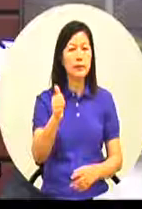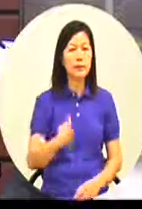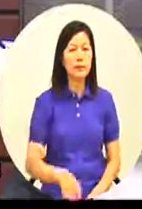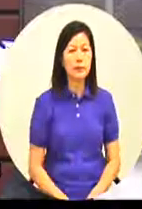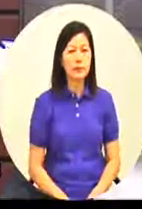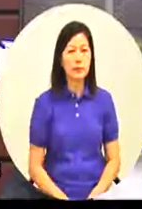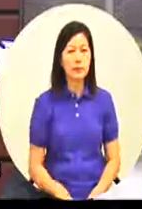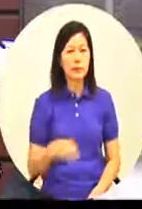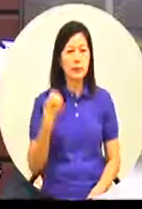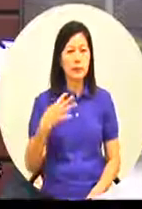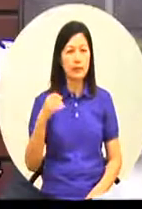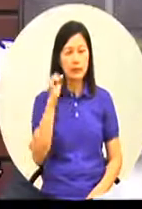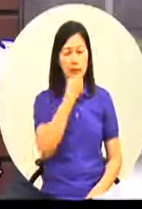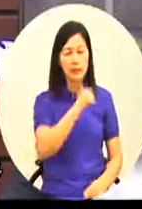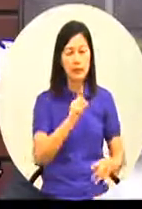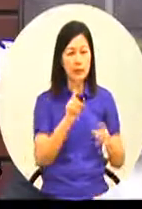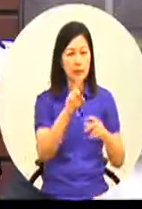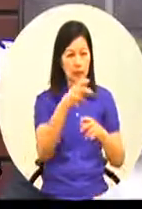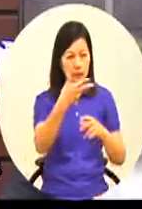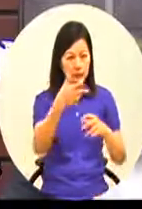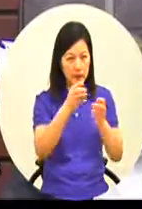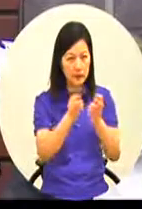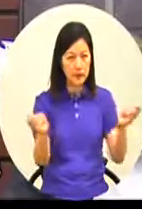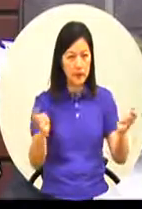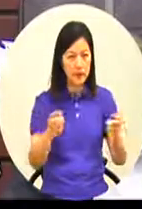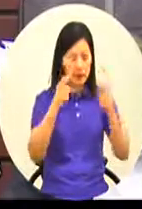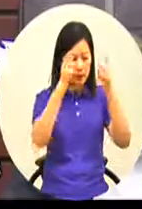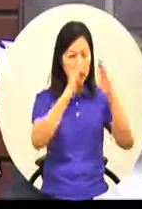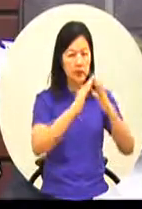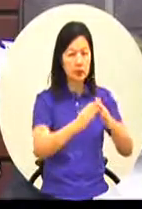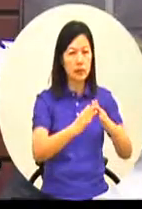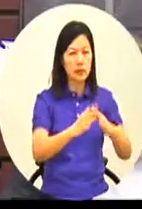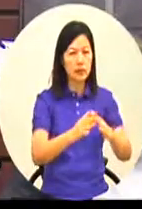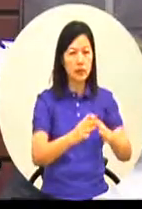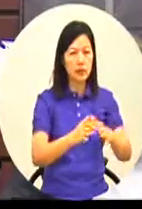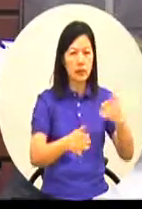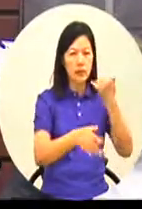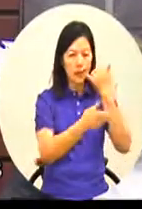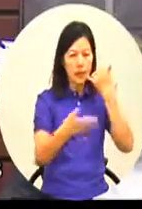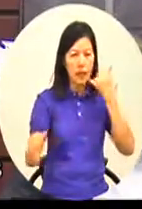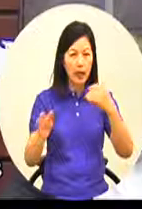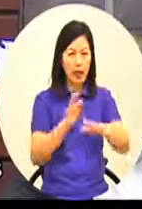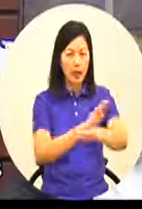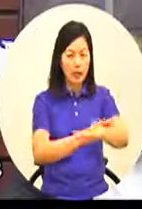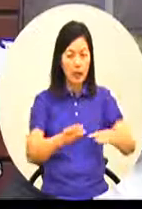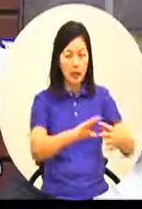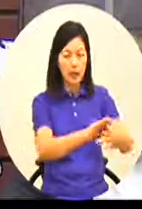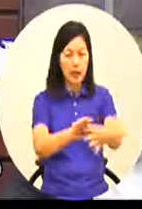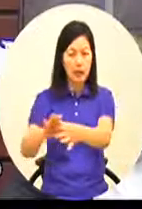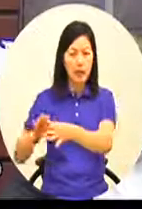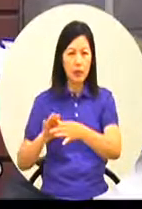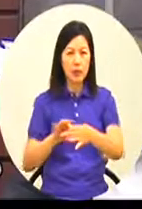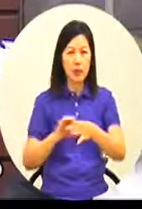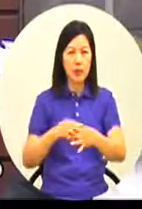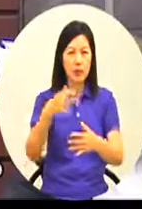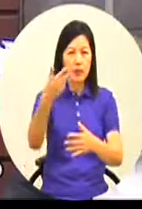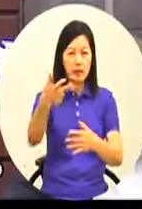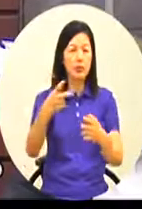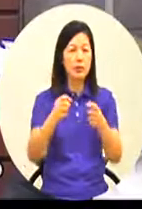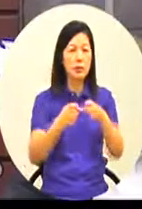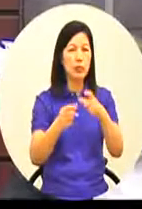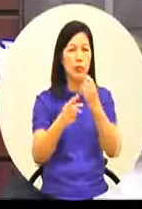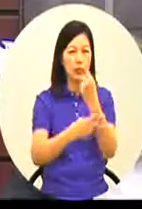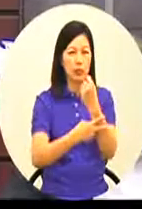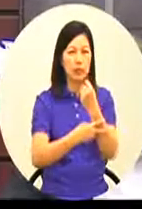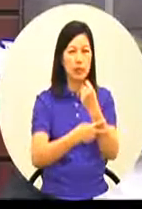新台十七线哈，可是当称为高雄市滨海连外道路吧，哈，拢总有七公里啦。啊，分咧